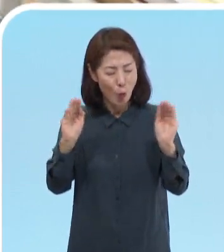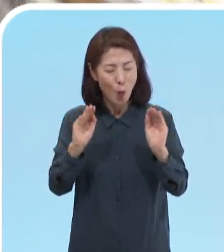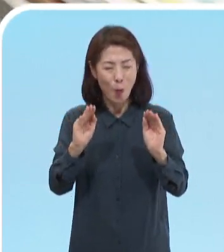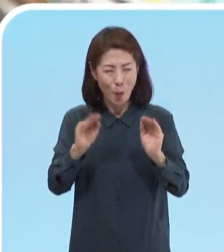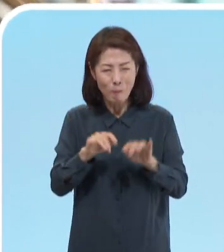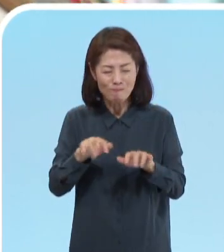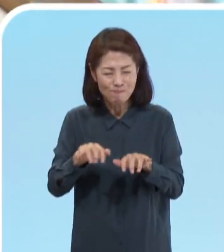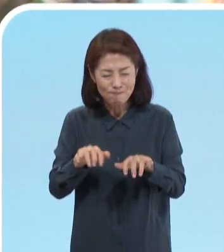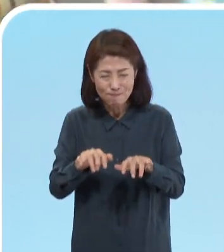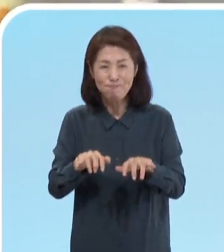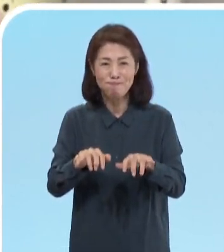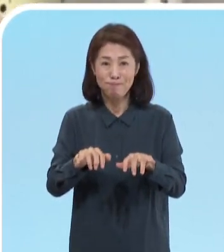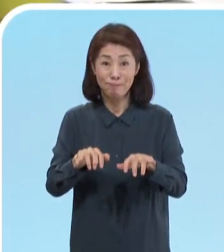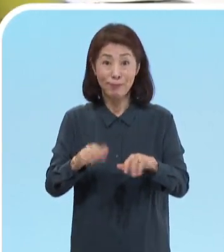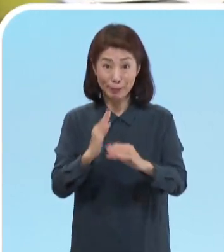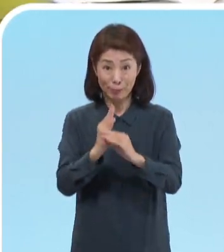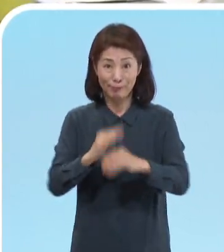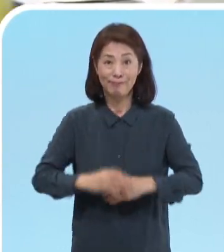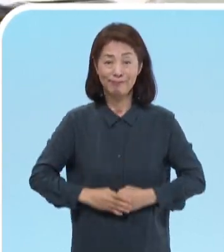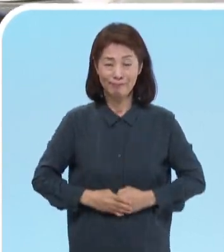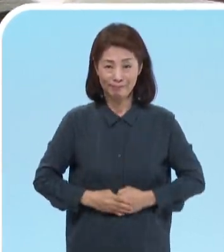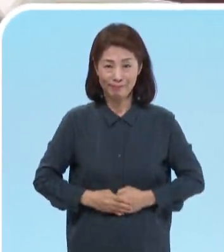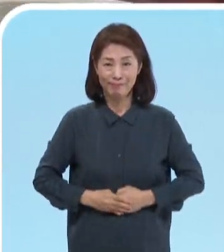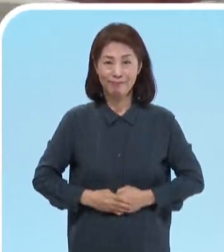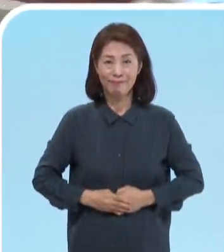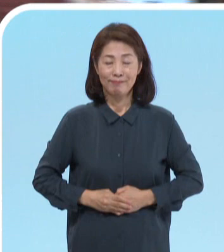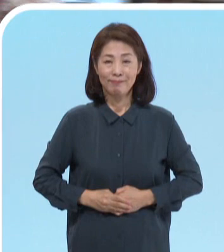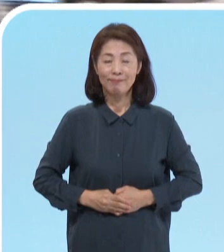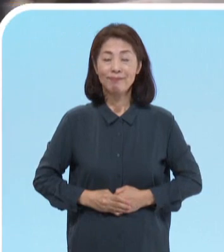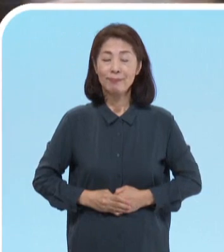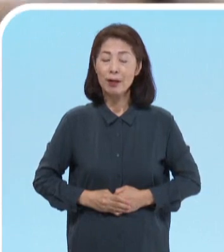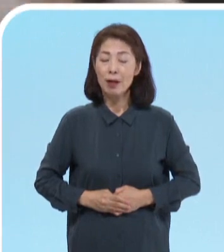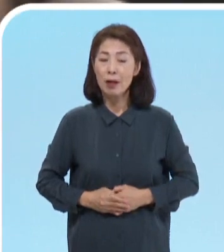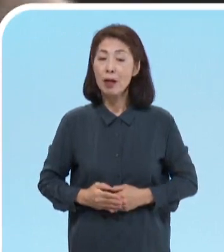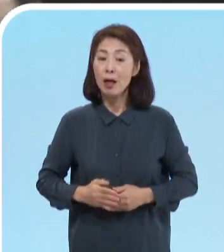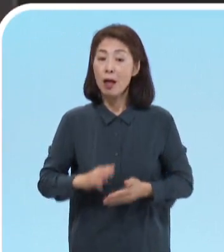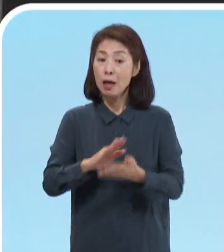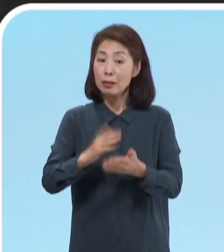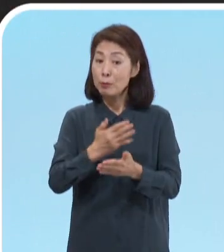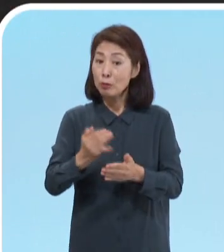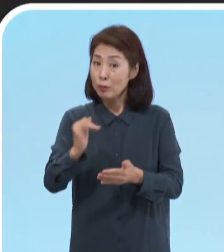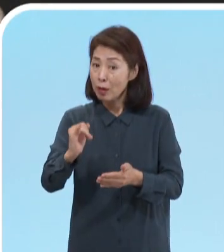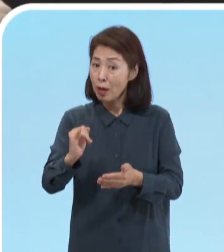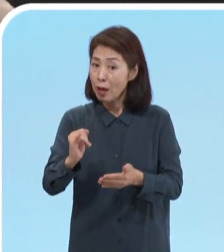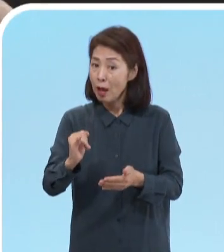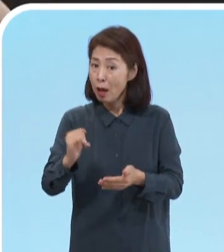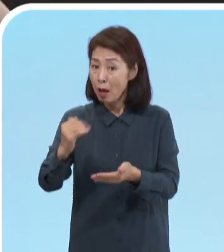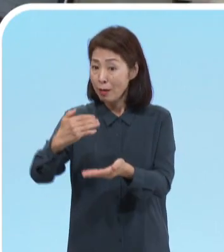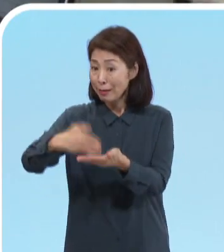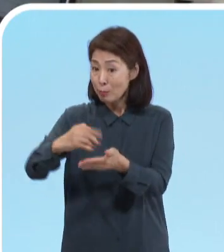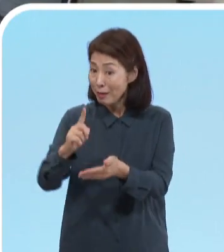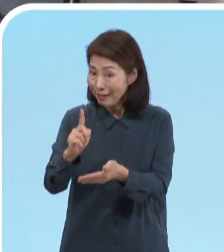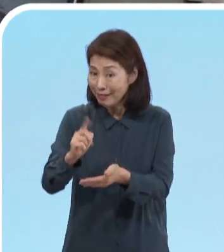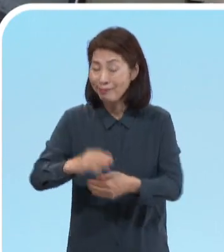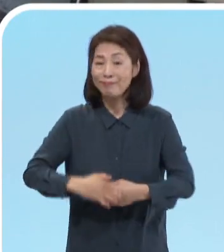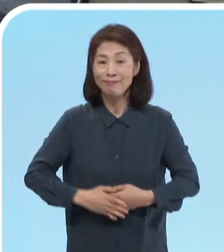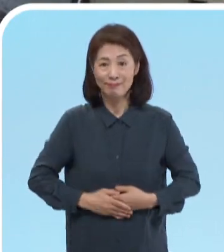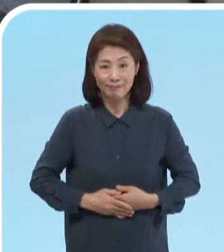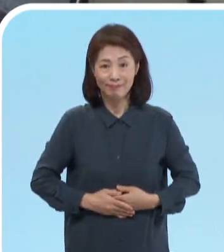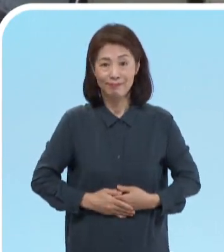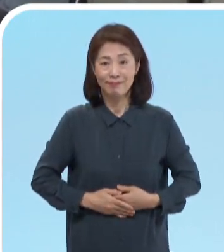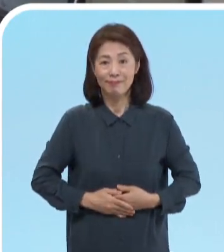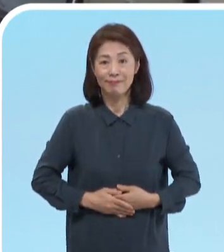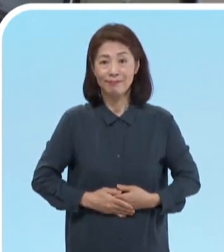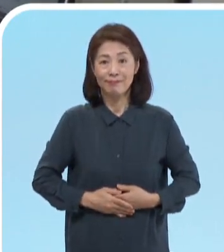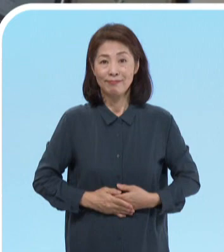でね そうなんですよ。 さあ清水さん、次は何を教えてくれるのでしょう。 こちらが、